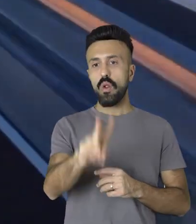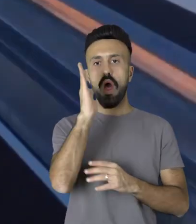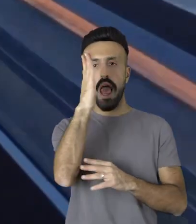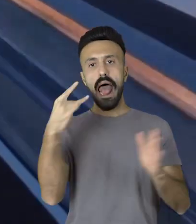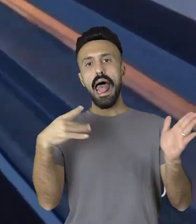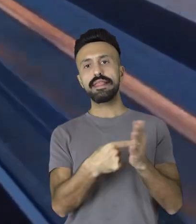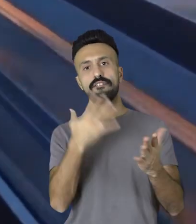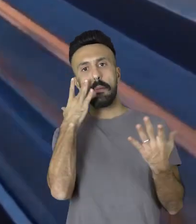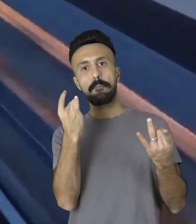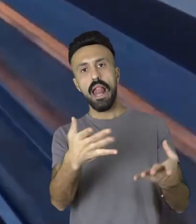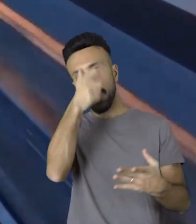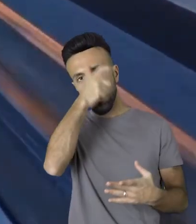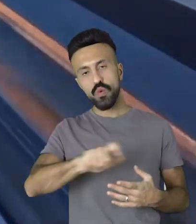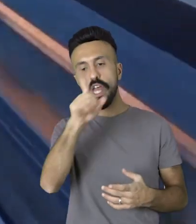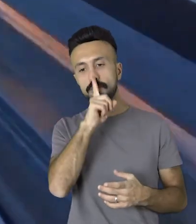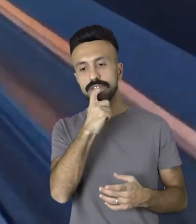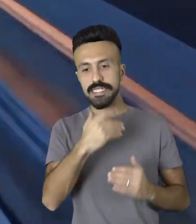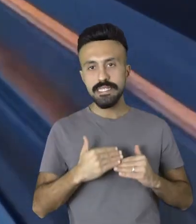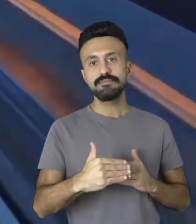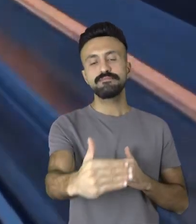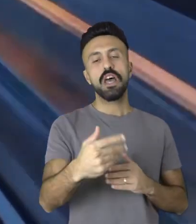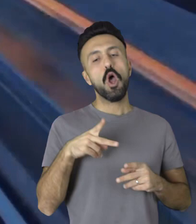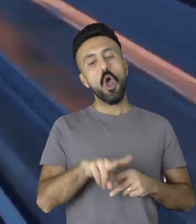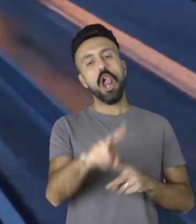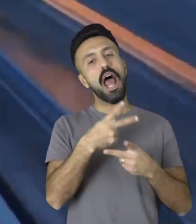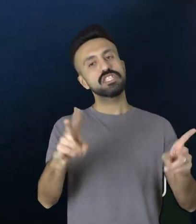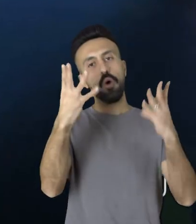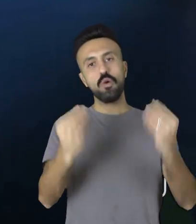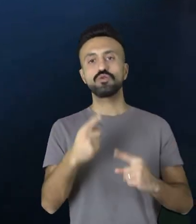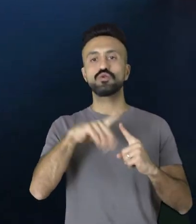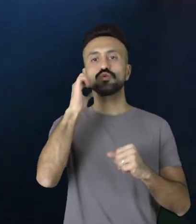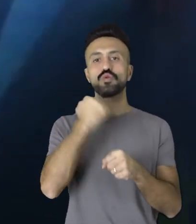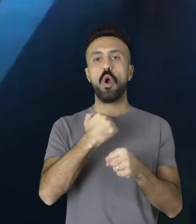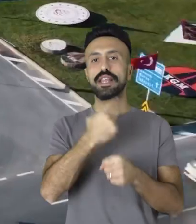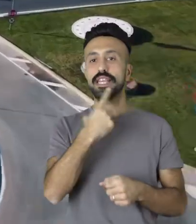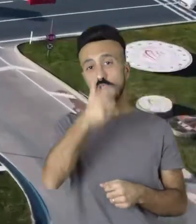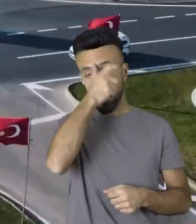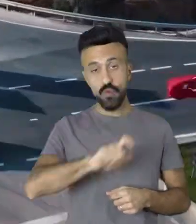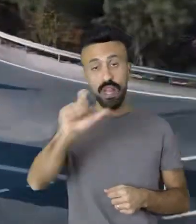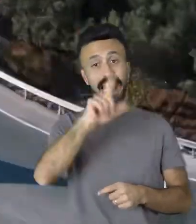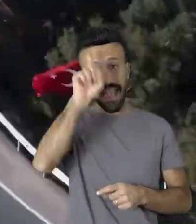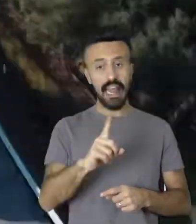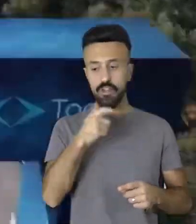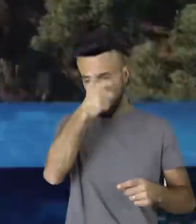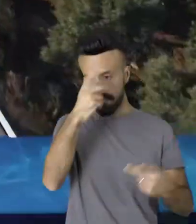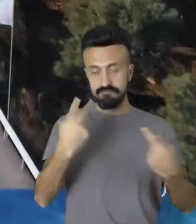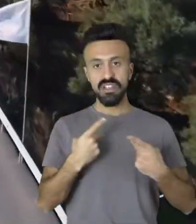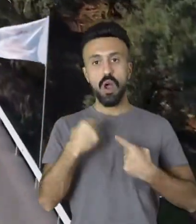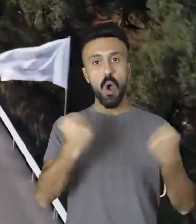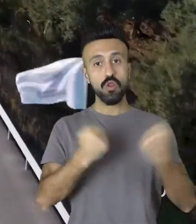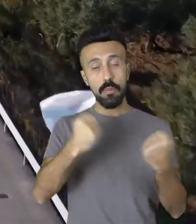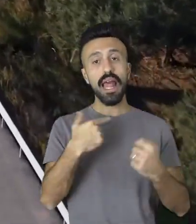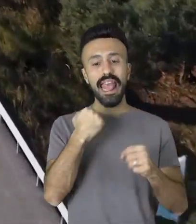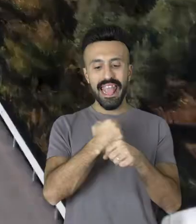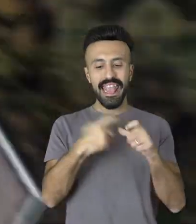İsmailoğlu, "Rotamız belli, Türkiye Yüzyılı'na gidiyoruz, yolun açık olsun" TOGG ifadelerini kullandı. Türkiye'nin ilk yerli otomobili olan